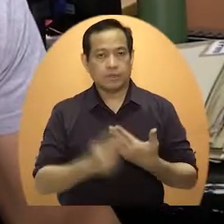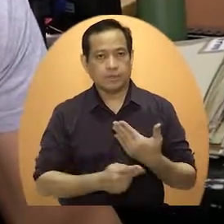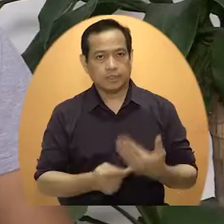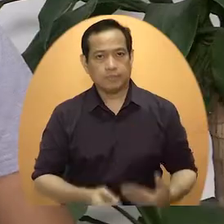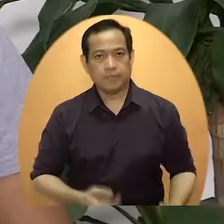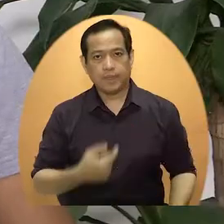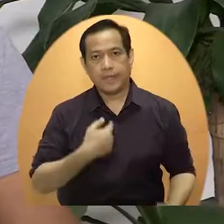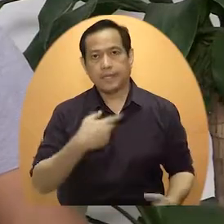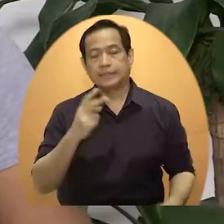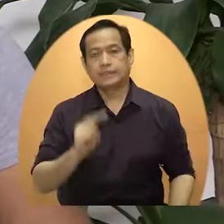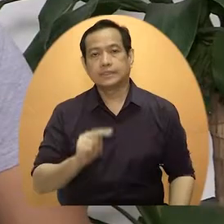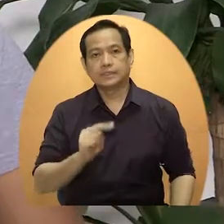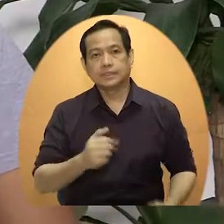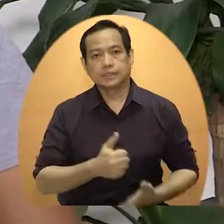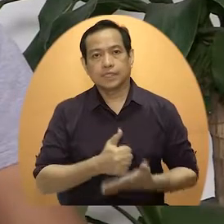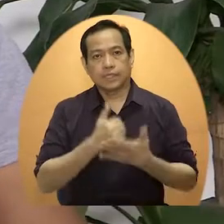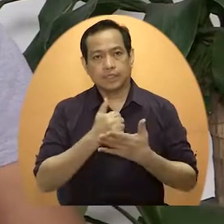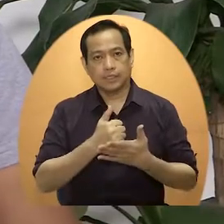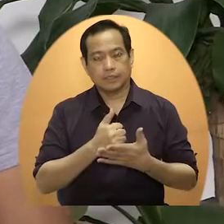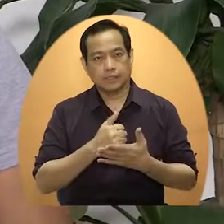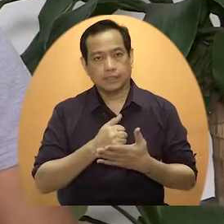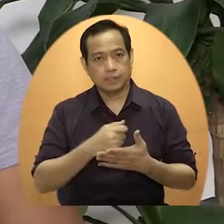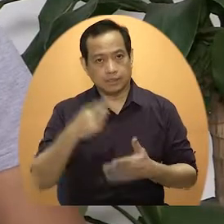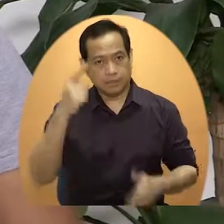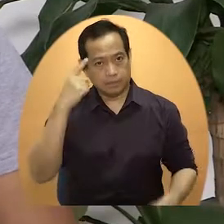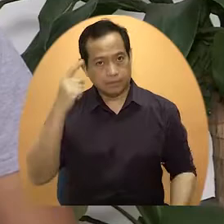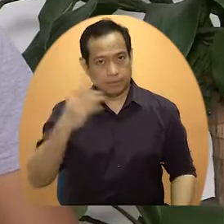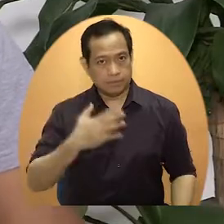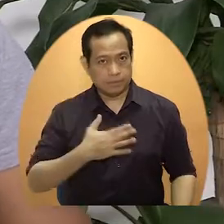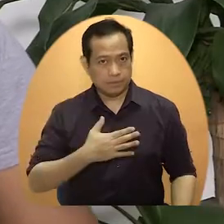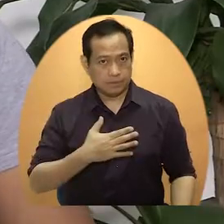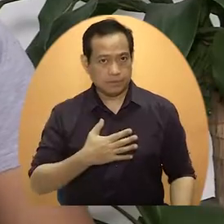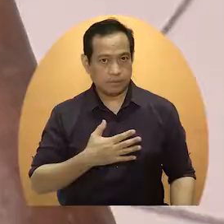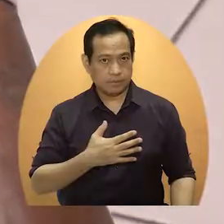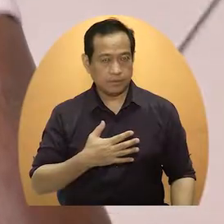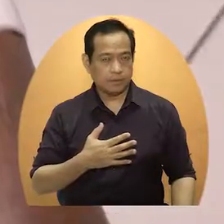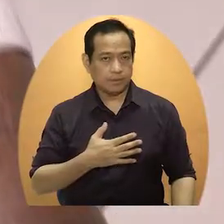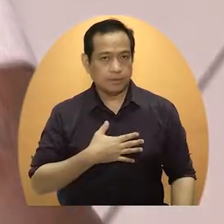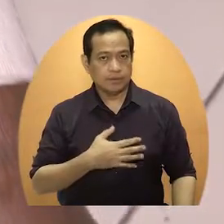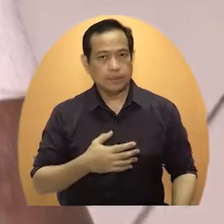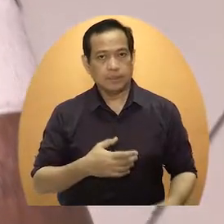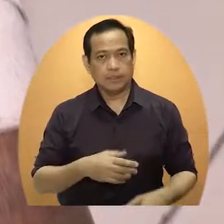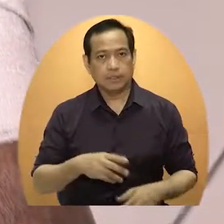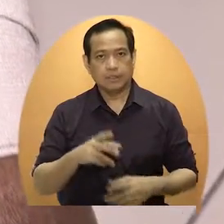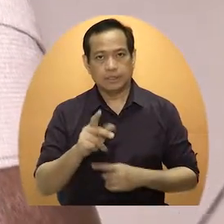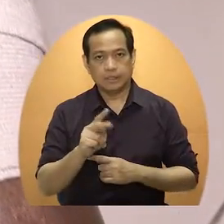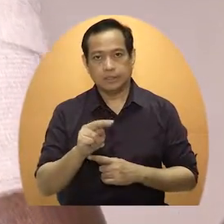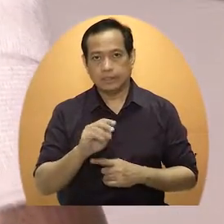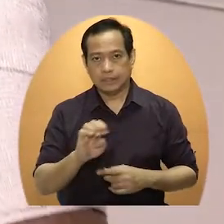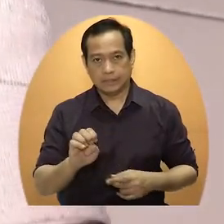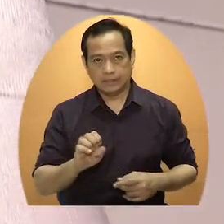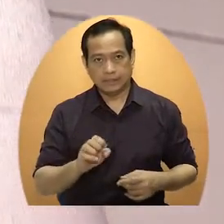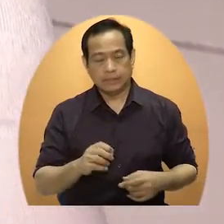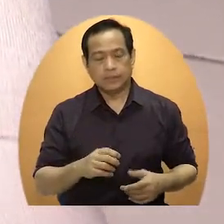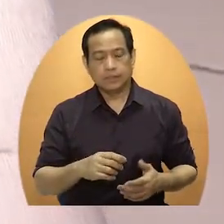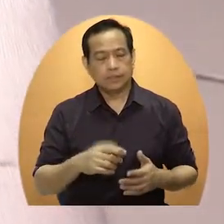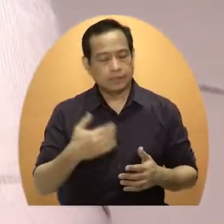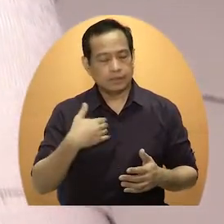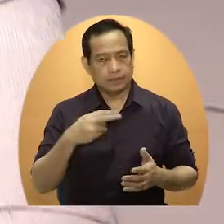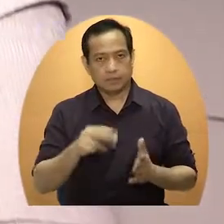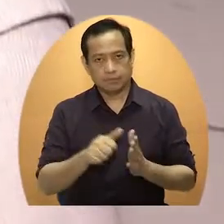programa. Kailangan ko po ng tulong na maoperahan po yung tuhod ko. Isa po akong security.